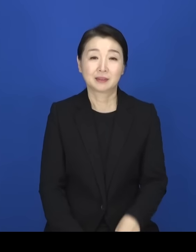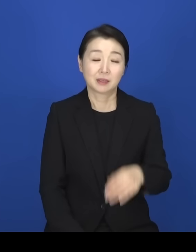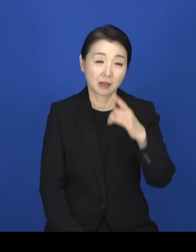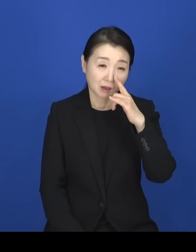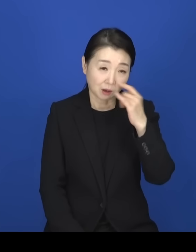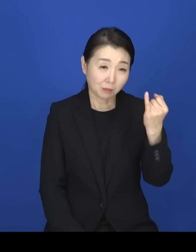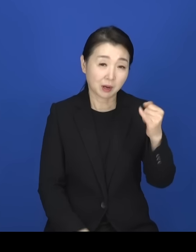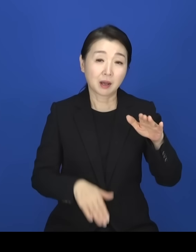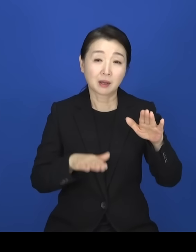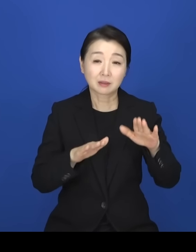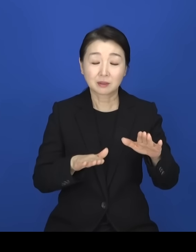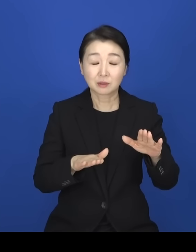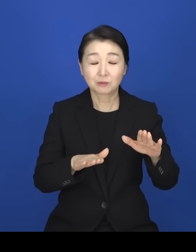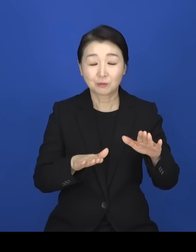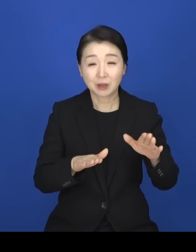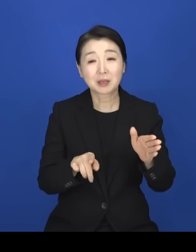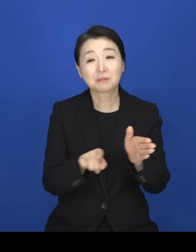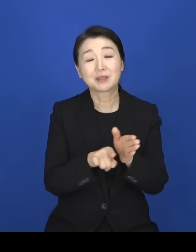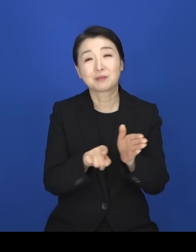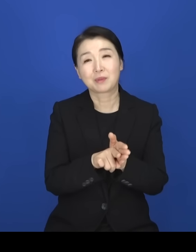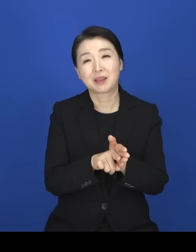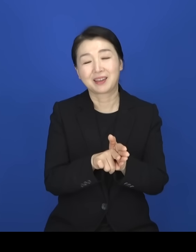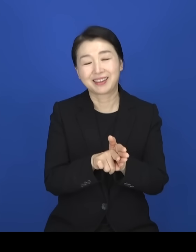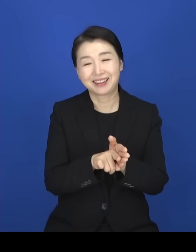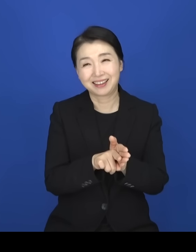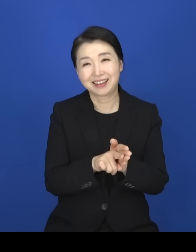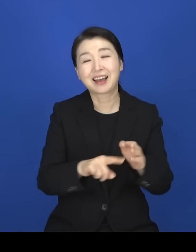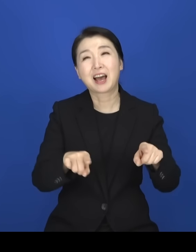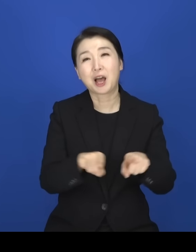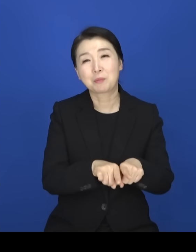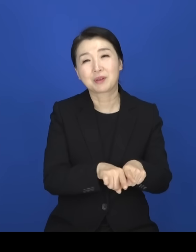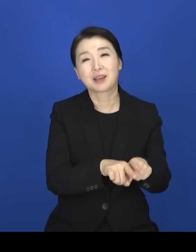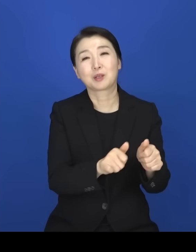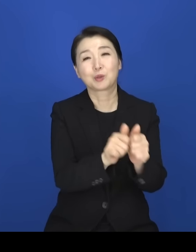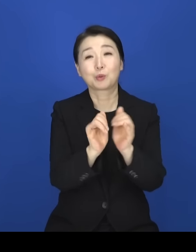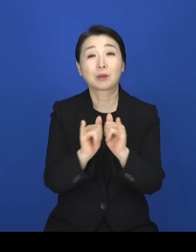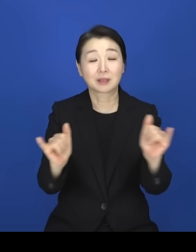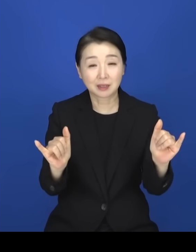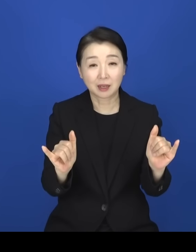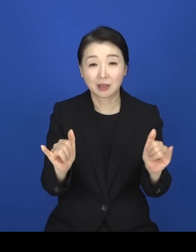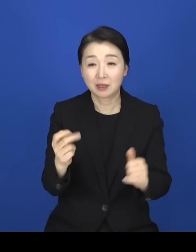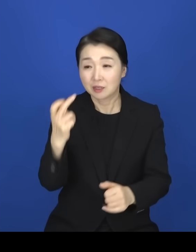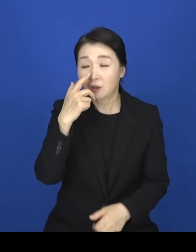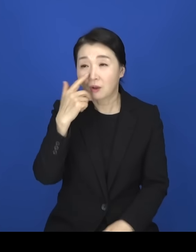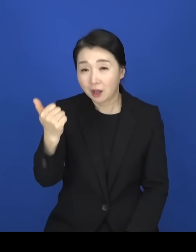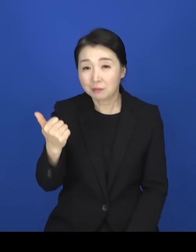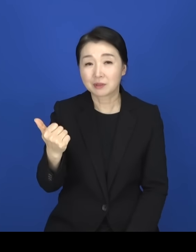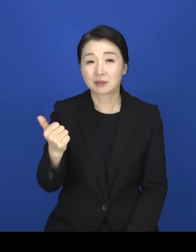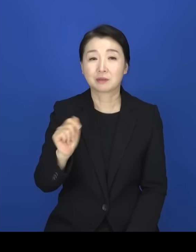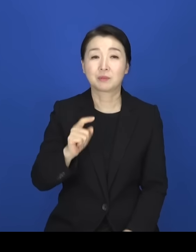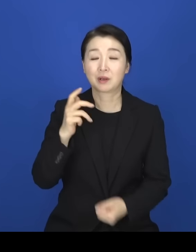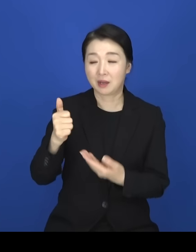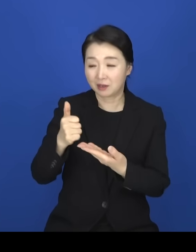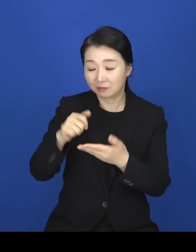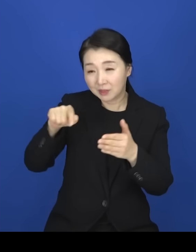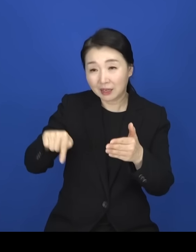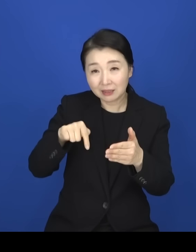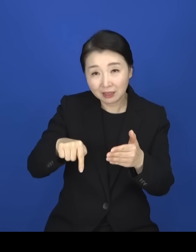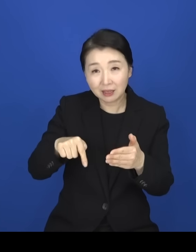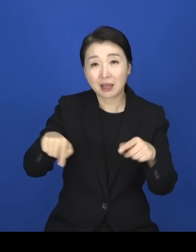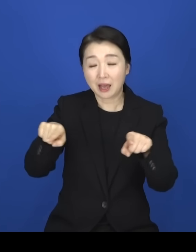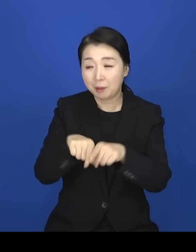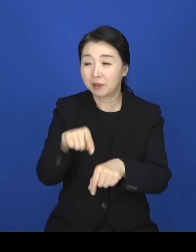엄마랑 지금은 그래서 동료가 됐어요. 그래서 저희 형과 아버지를 계속